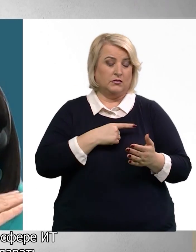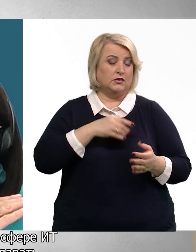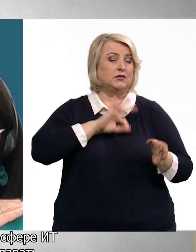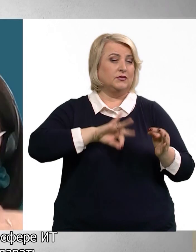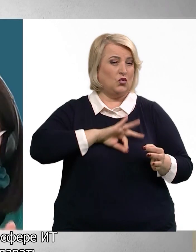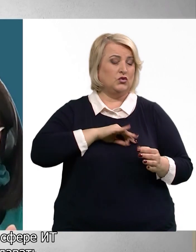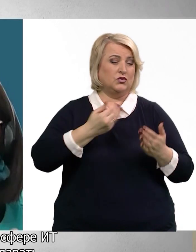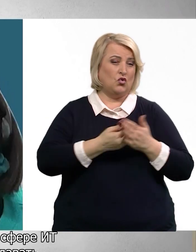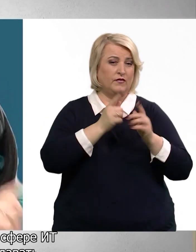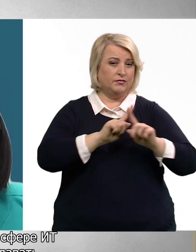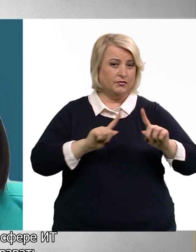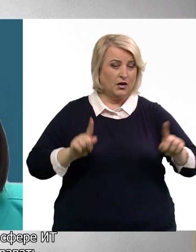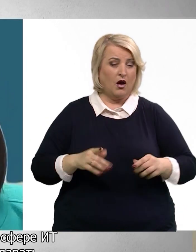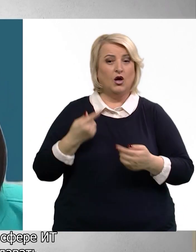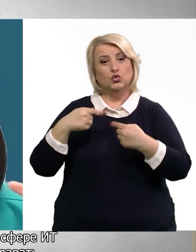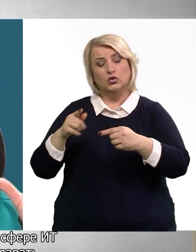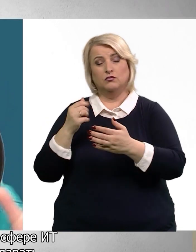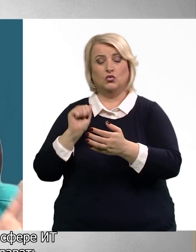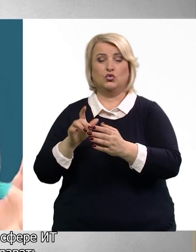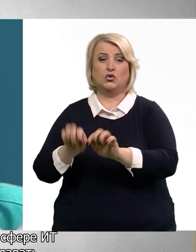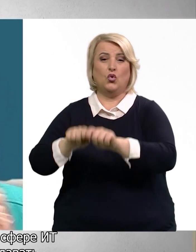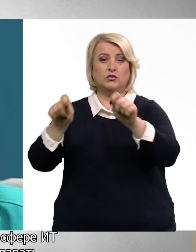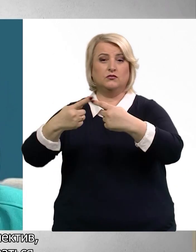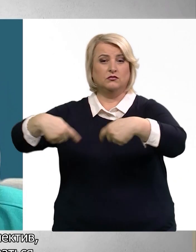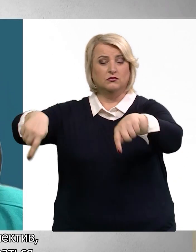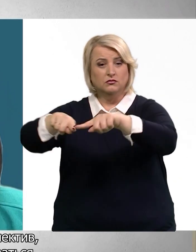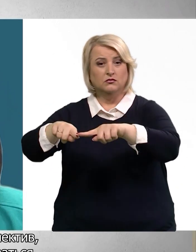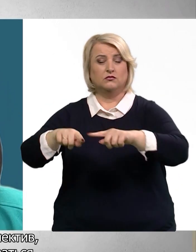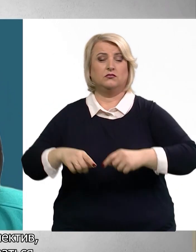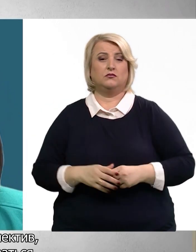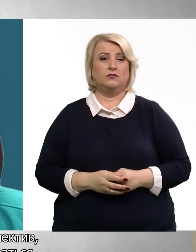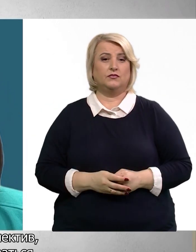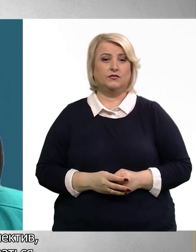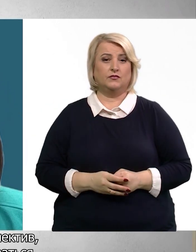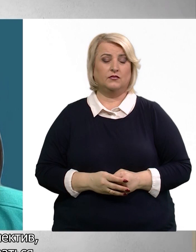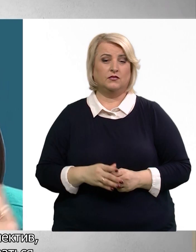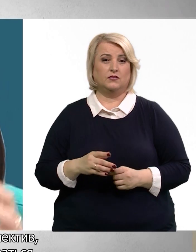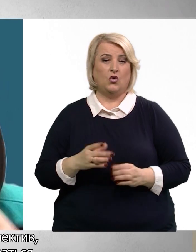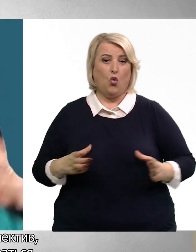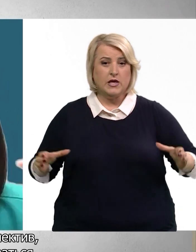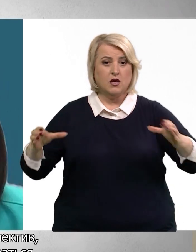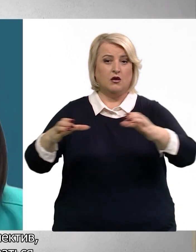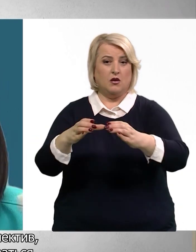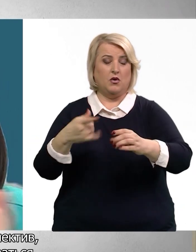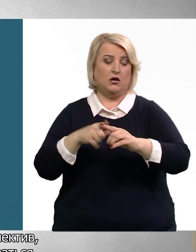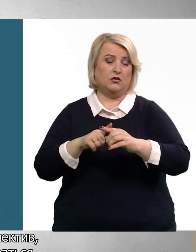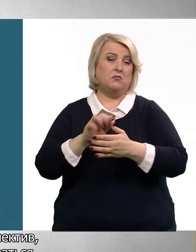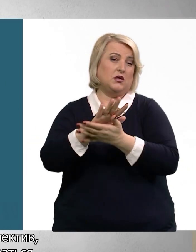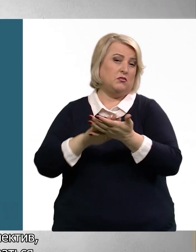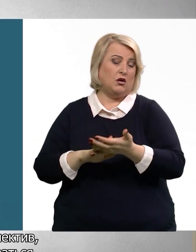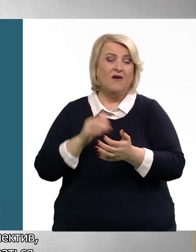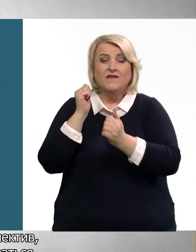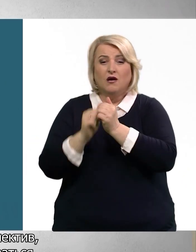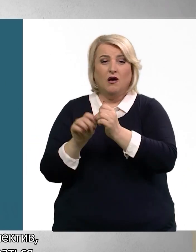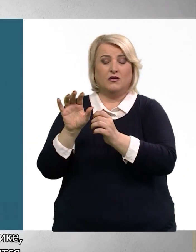pe partea de IT și ajută echipa să-și creeze compania lor și să facă împreună o echipă care reușească să